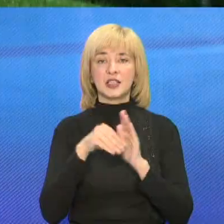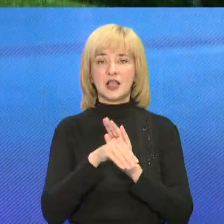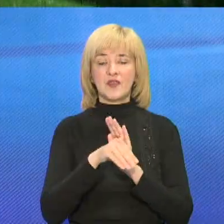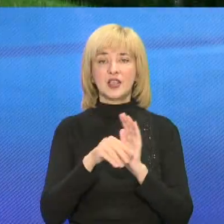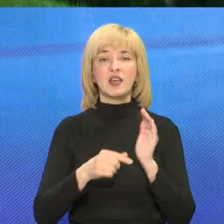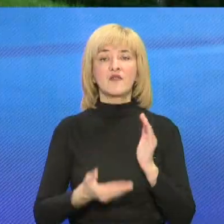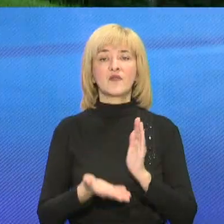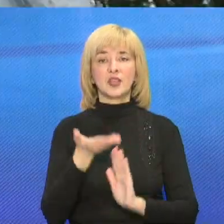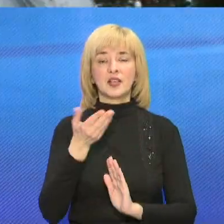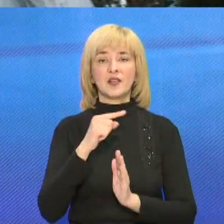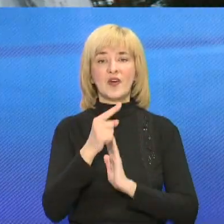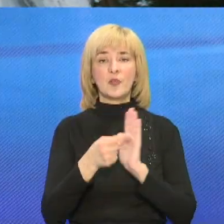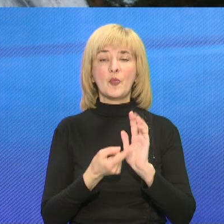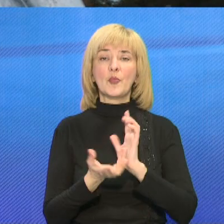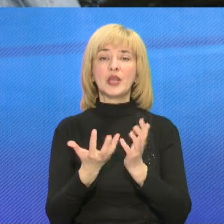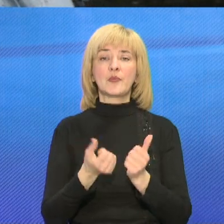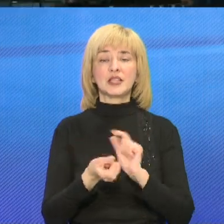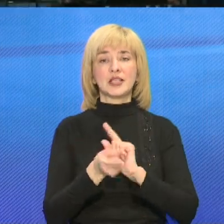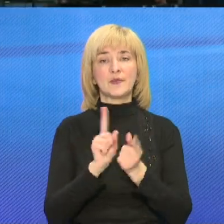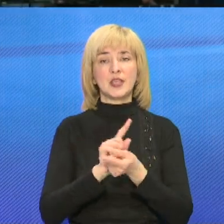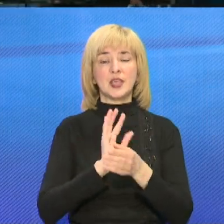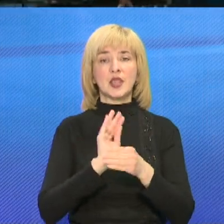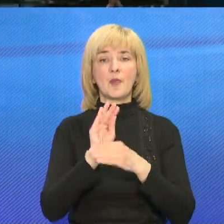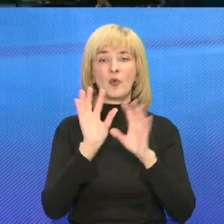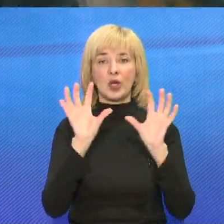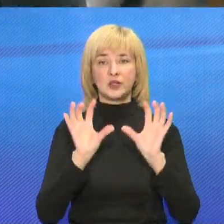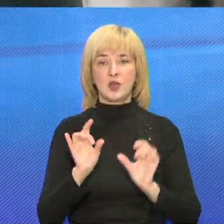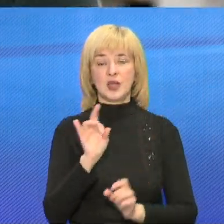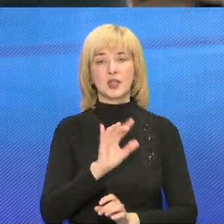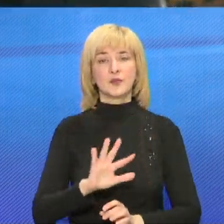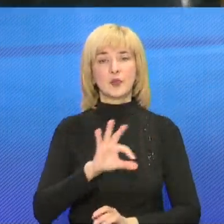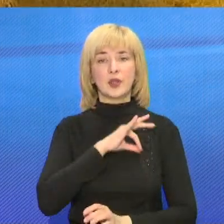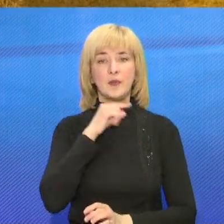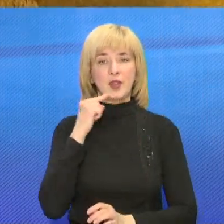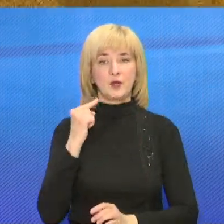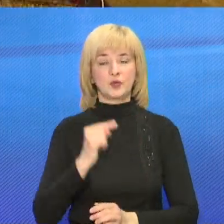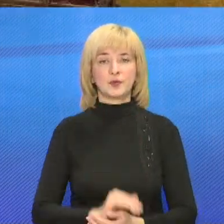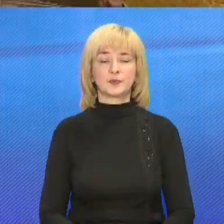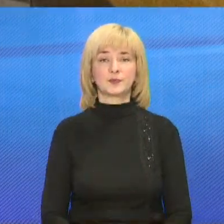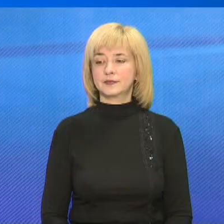ці прымаеце вы змяненні і дапаўнення канстытуцыі Рэспублікі Беларусь.